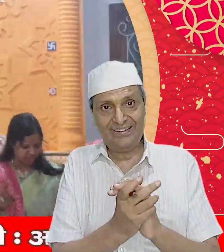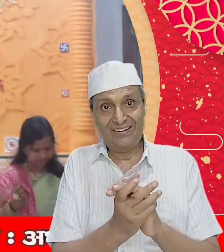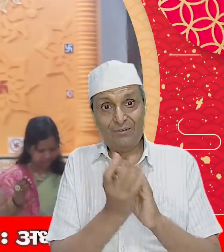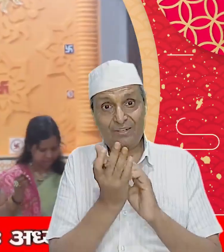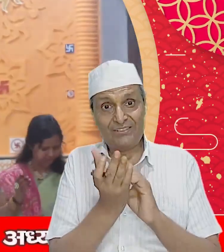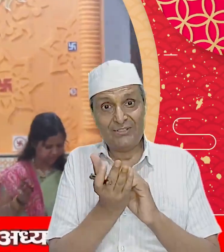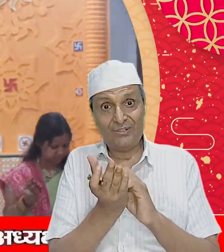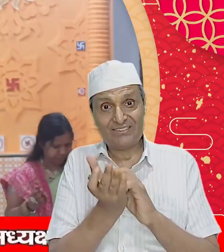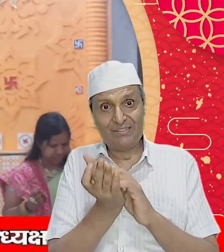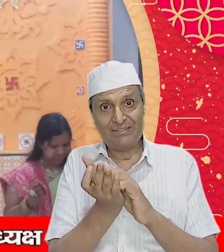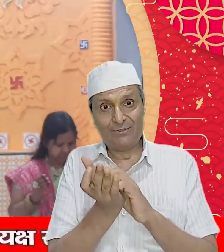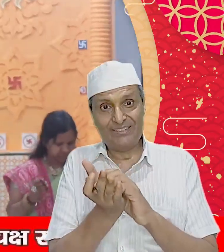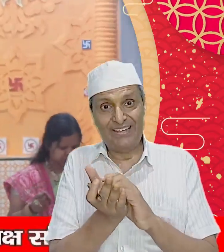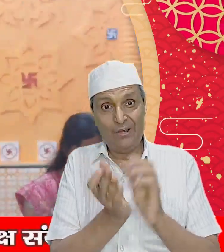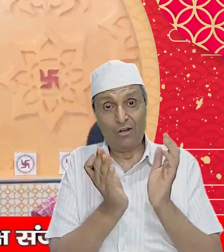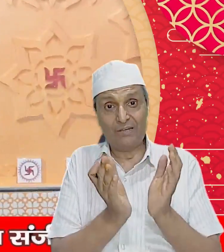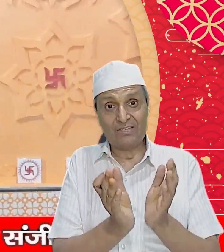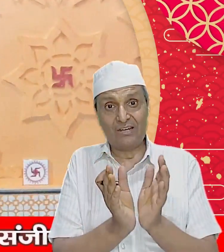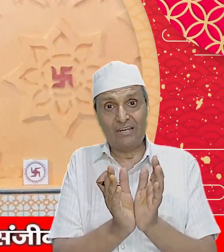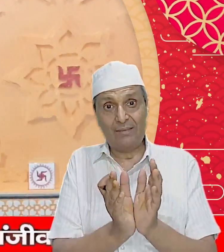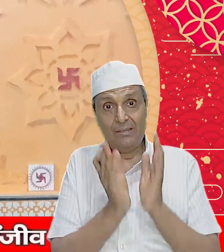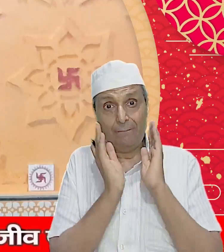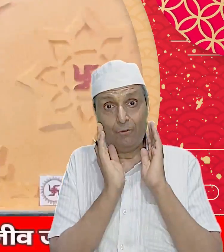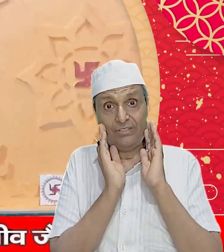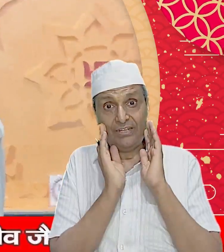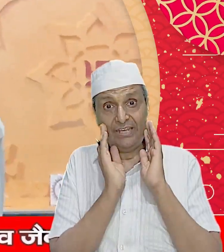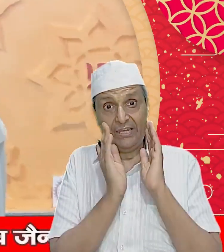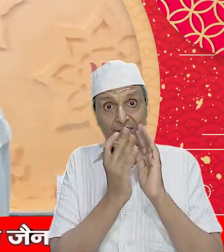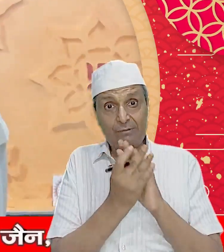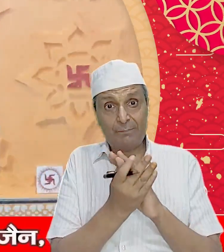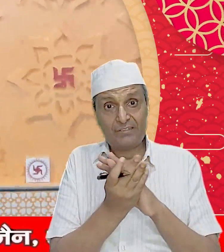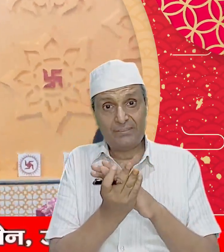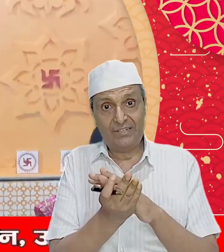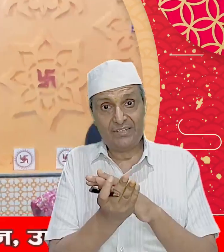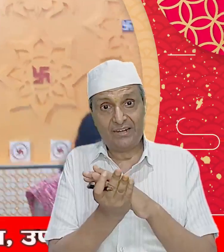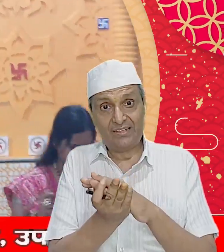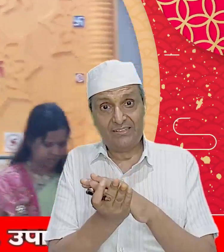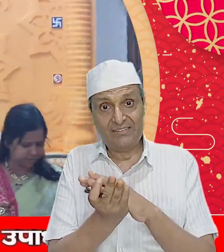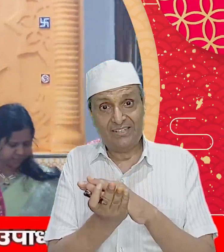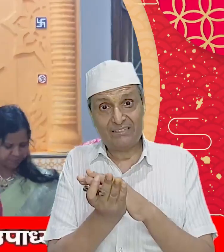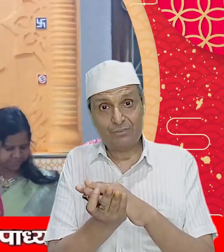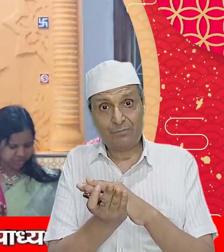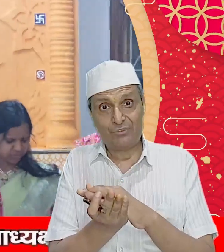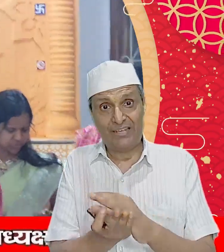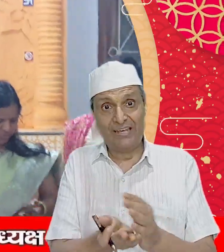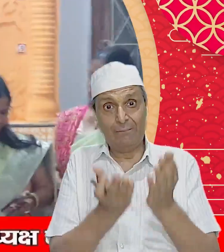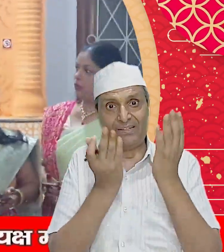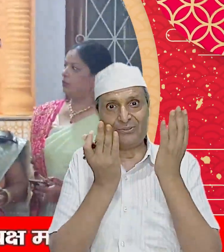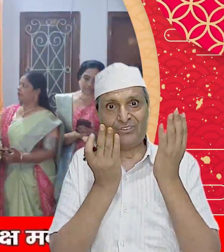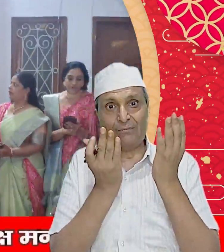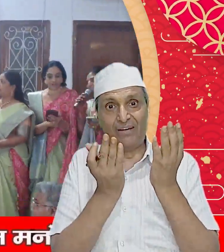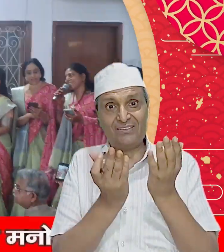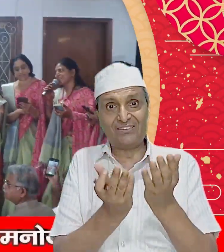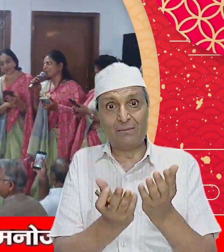नहीं है। वर्षा योग के समय जब होते हैं और बस अगले ही में बोलते नहीं हैं, जब प्रथम तीर्थंकर आदिनाथ जी के समुझ में पहुंचते हैं,